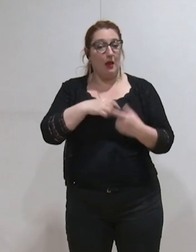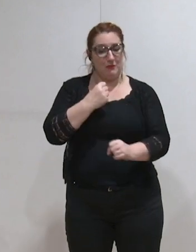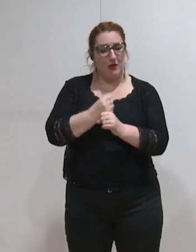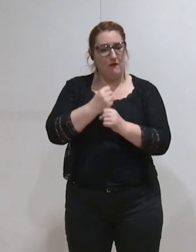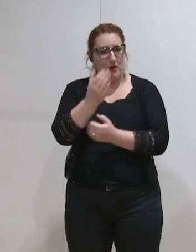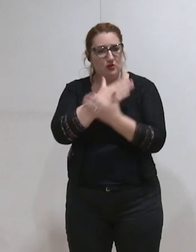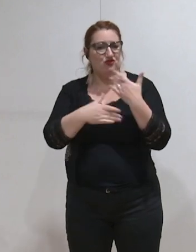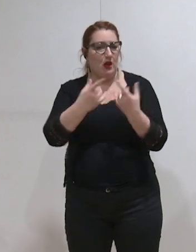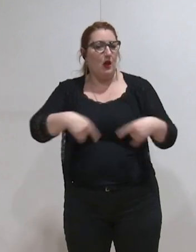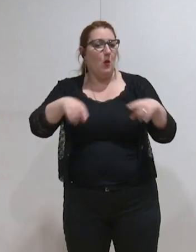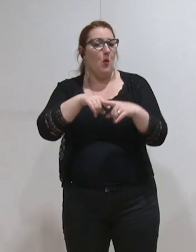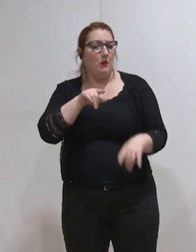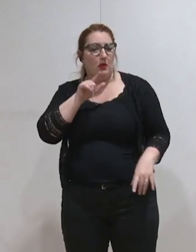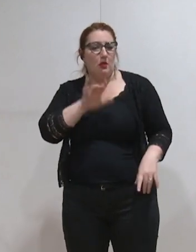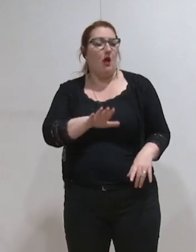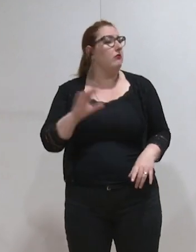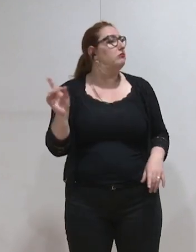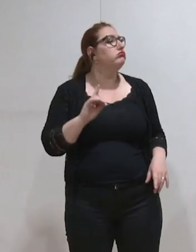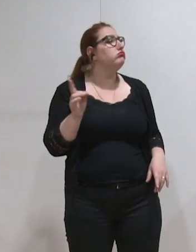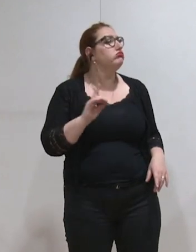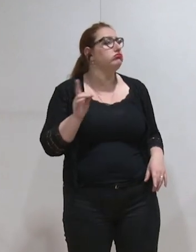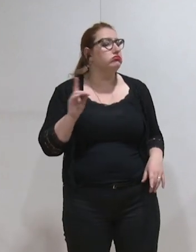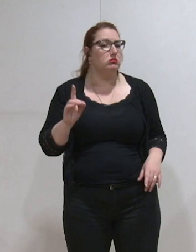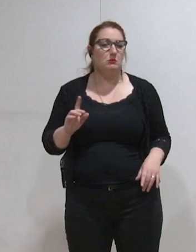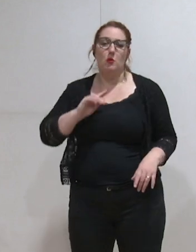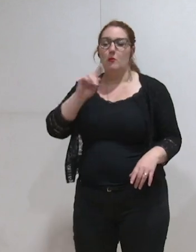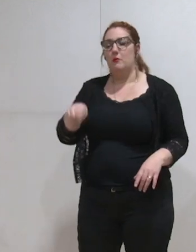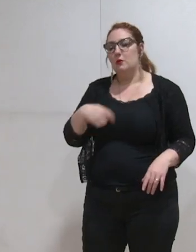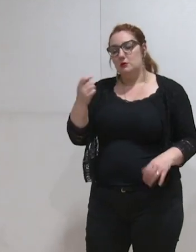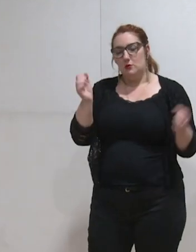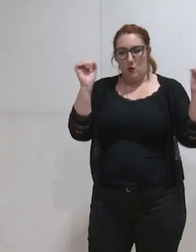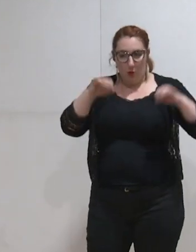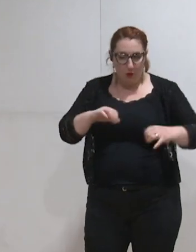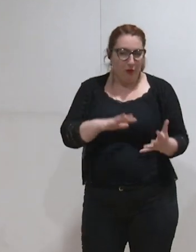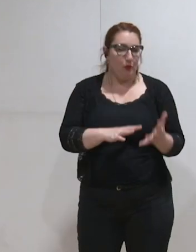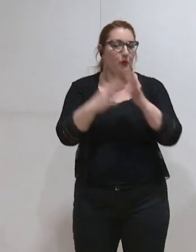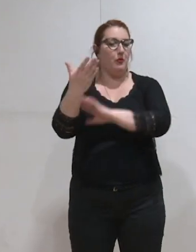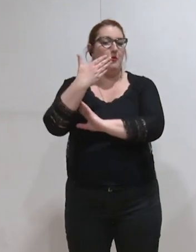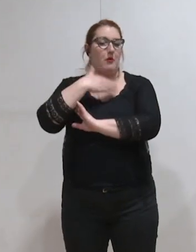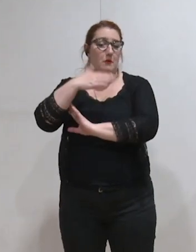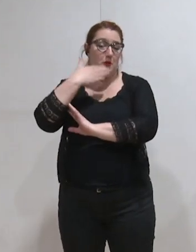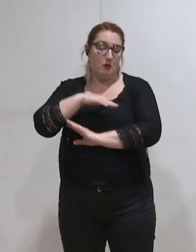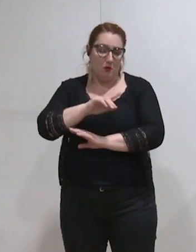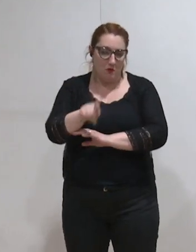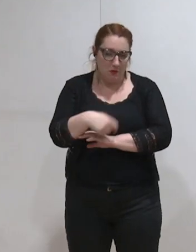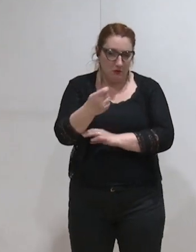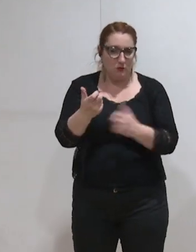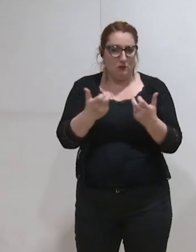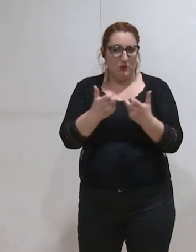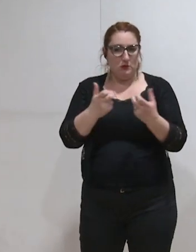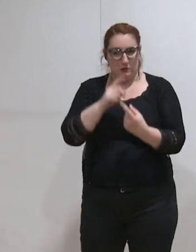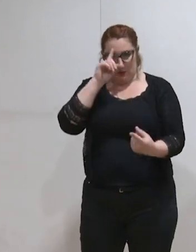si il y a beaucoup de choses à à améliorer notamment sur le le le retour